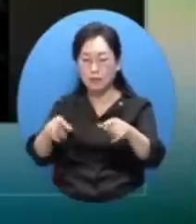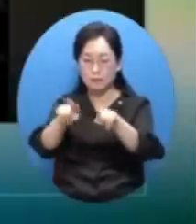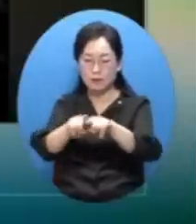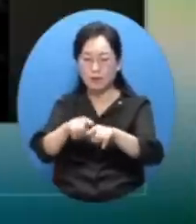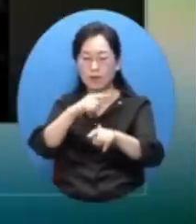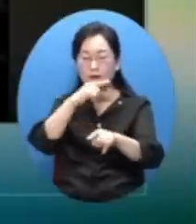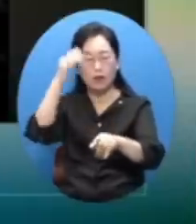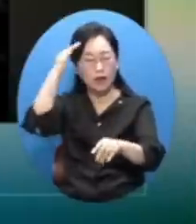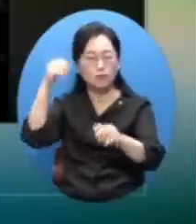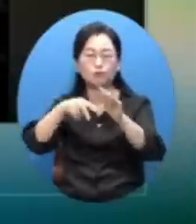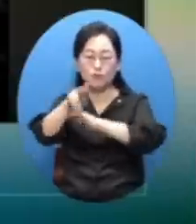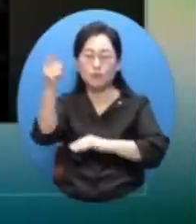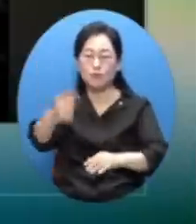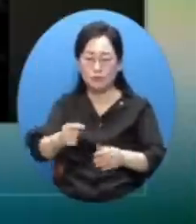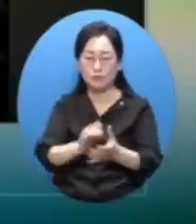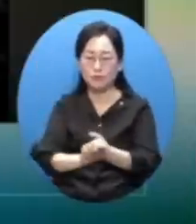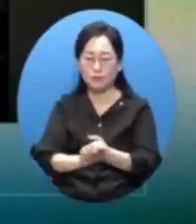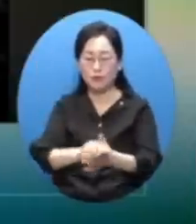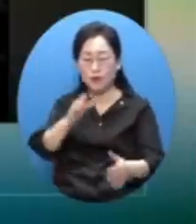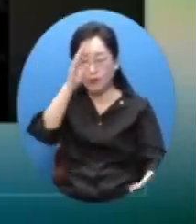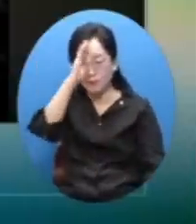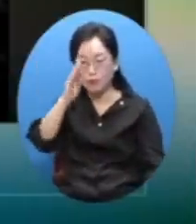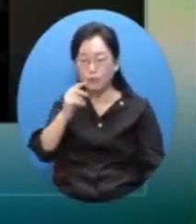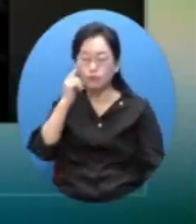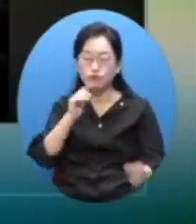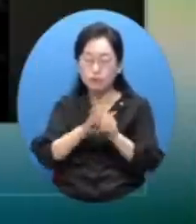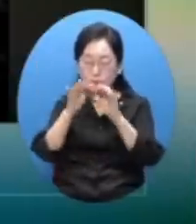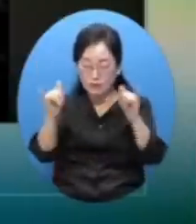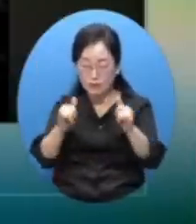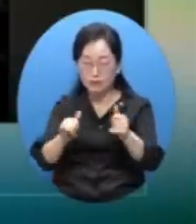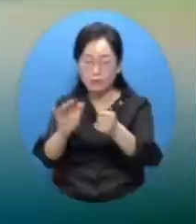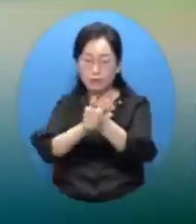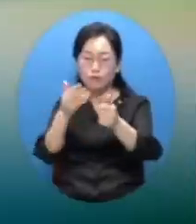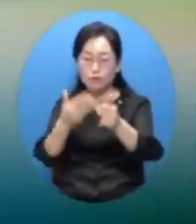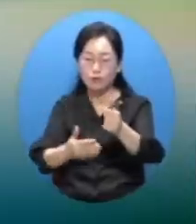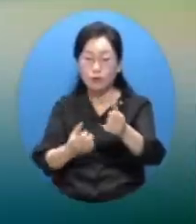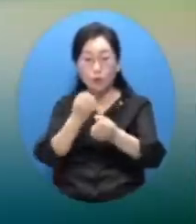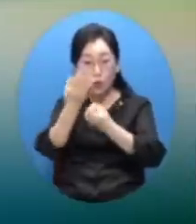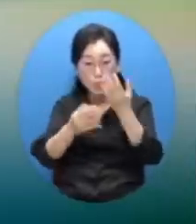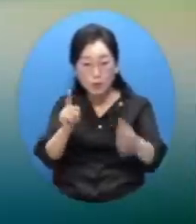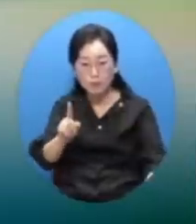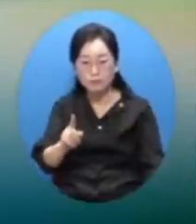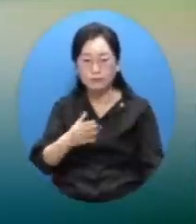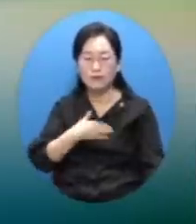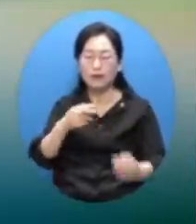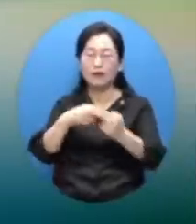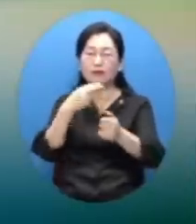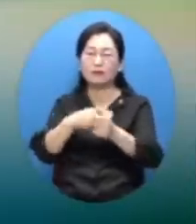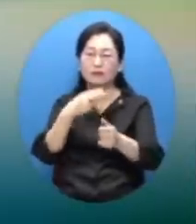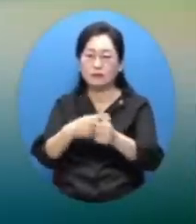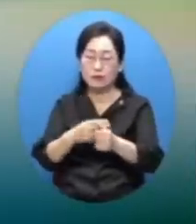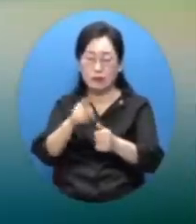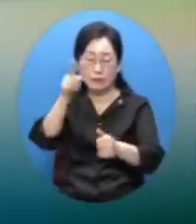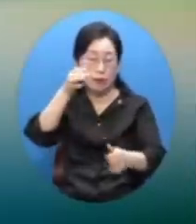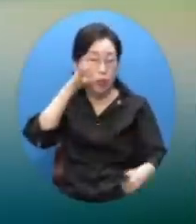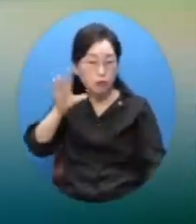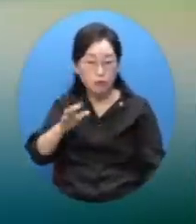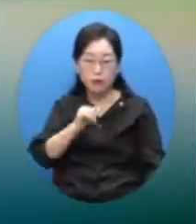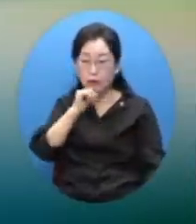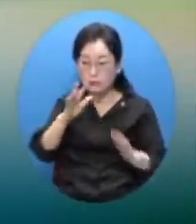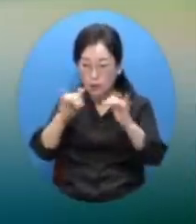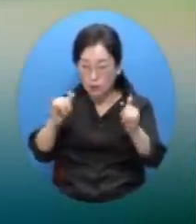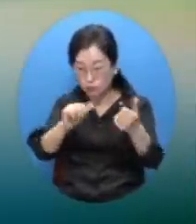월남하여 병들고 불쌍한 사람을 돌보면서 이런 고백을 합니다. 의사를 한 번도 못 보고 죽어가는 가난한 사람들을